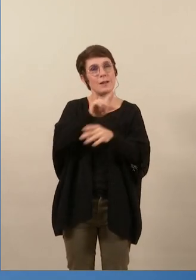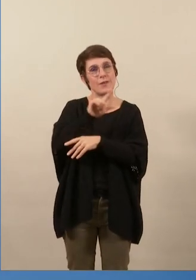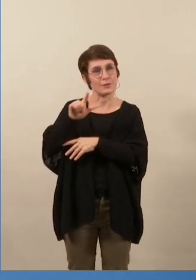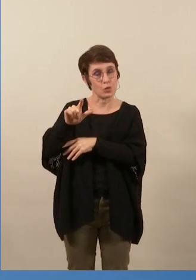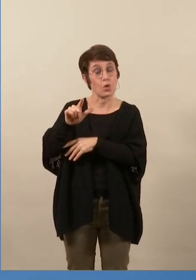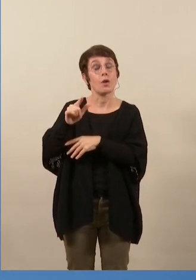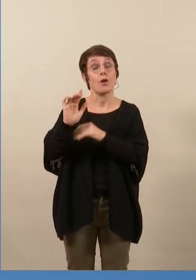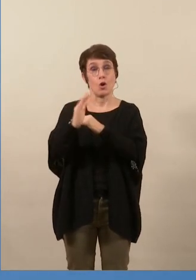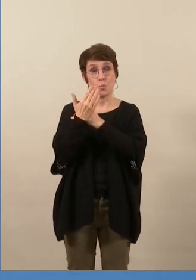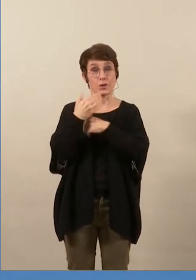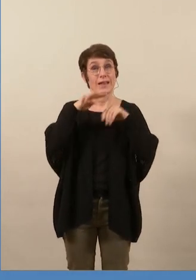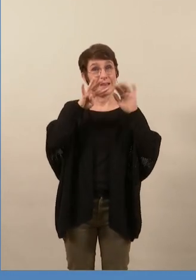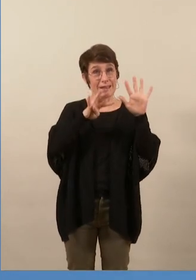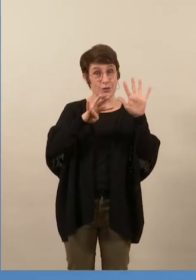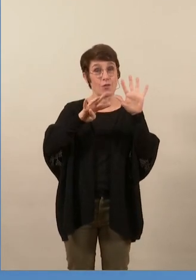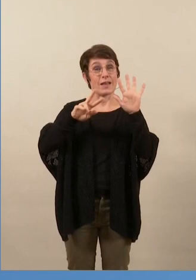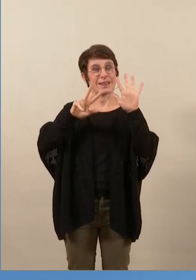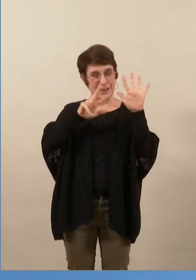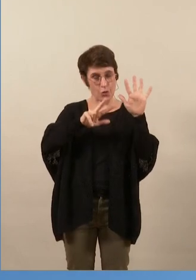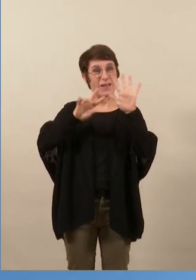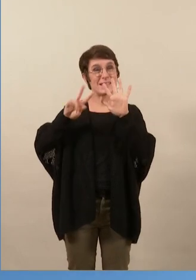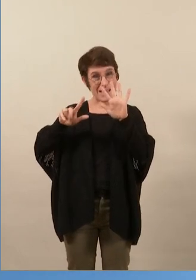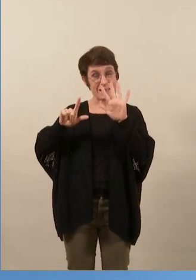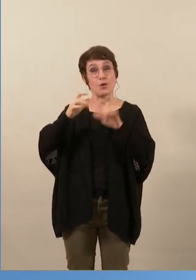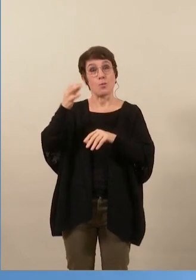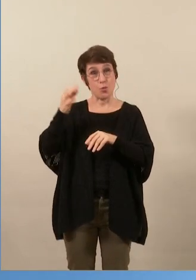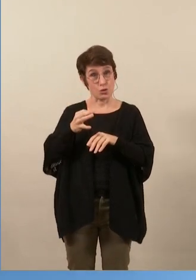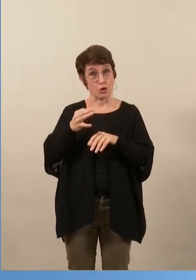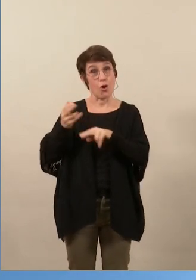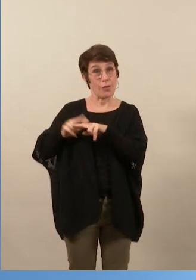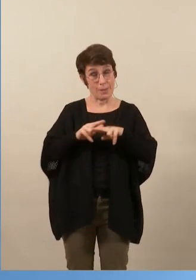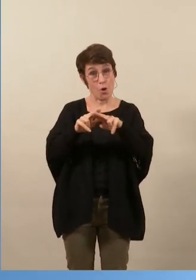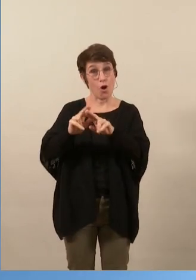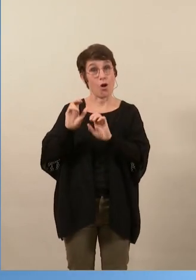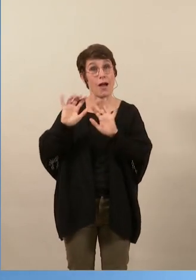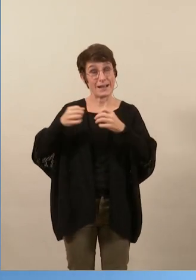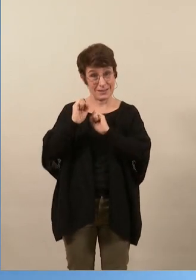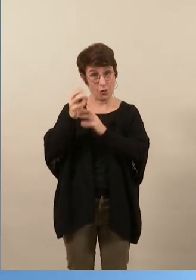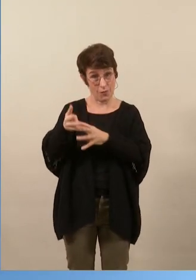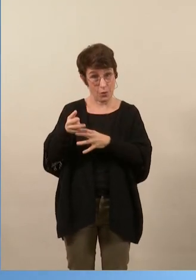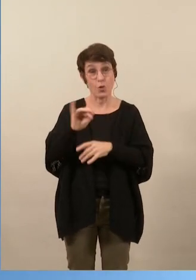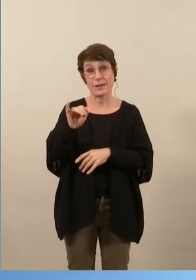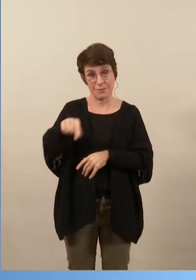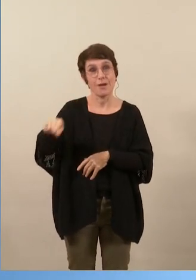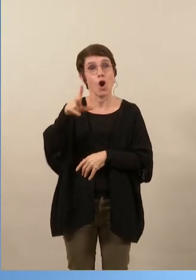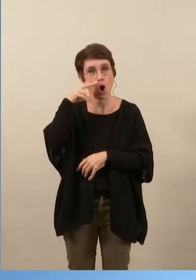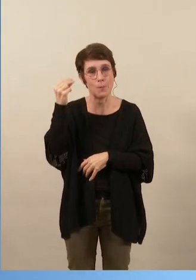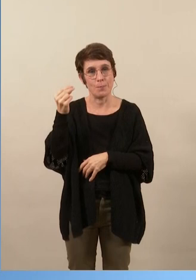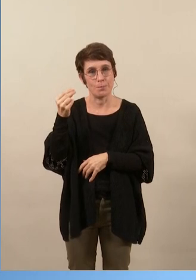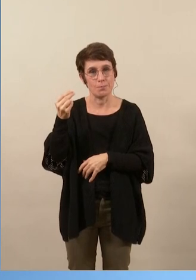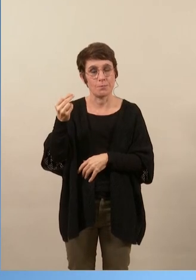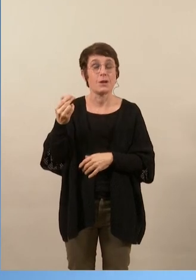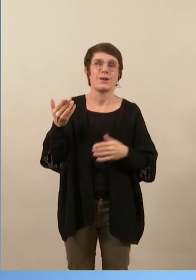des décès liés à l'usage du vélo concer concerne donc des hommes par cet exemple nous voulons